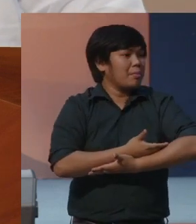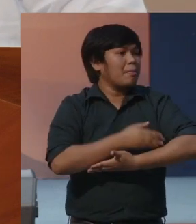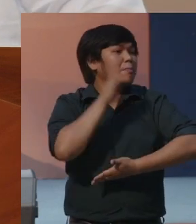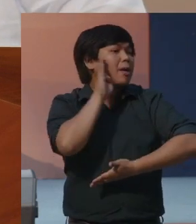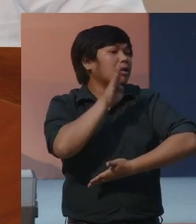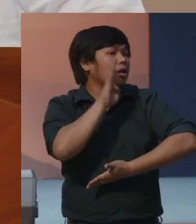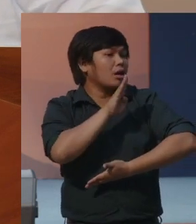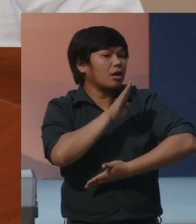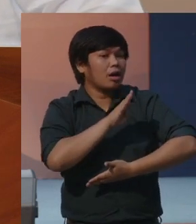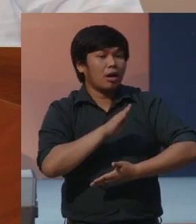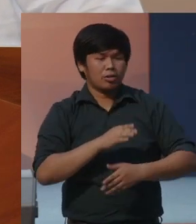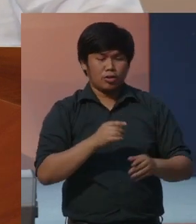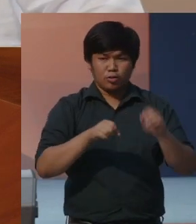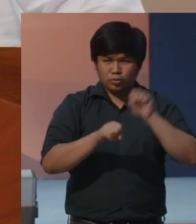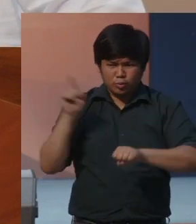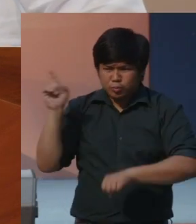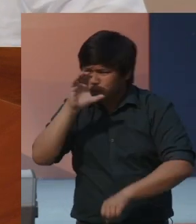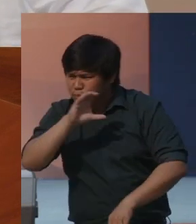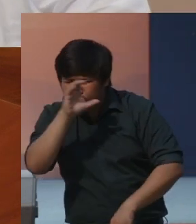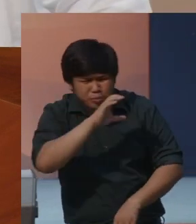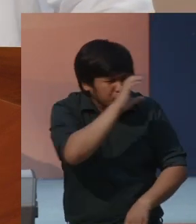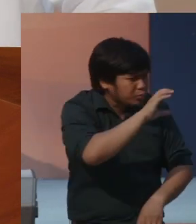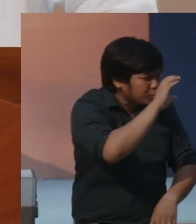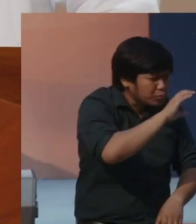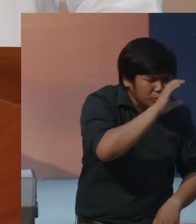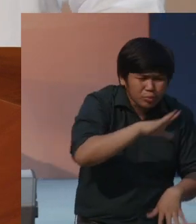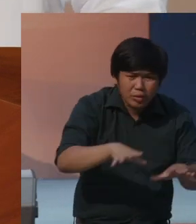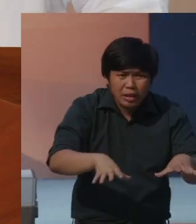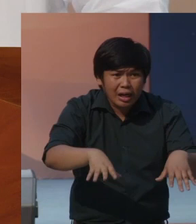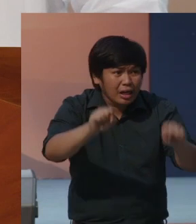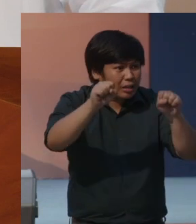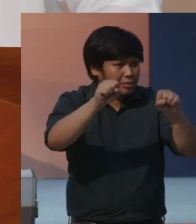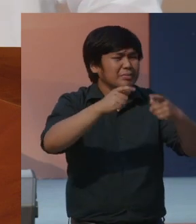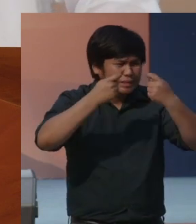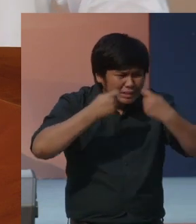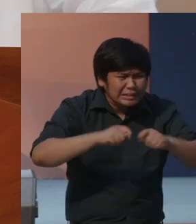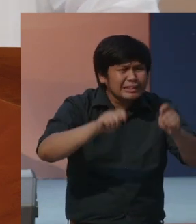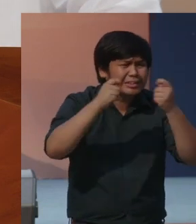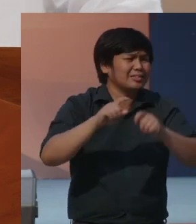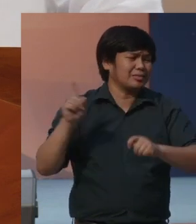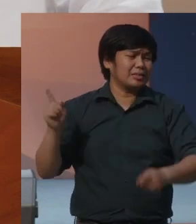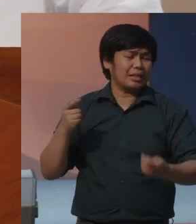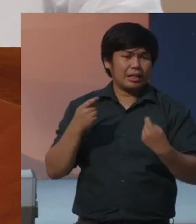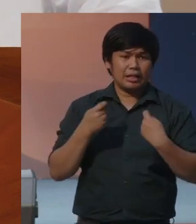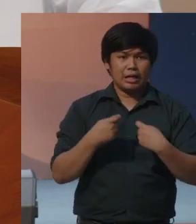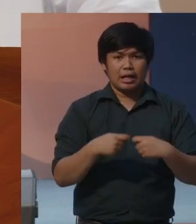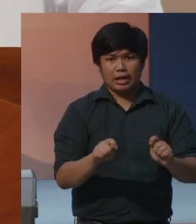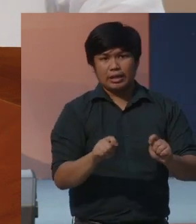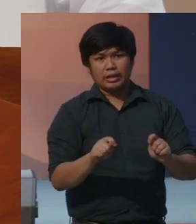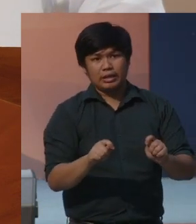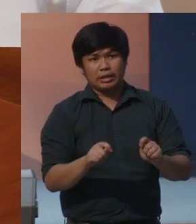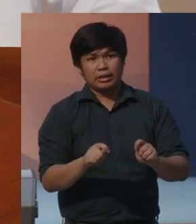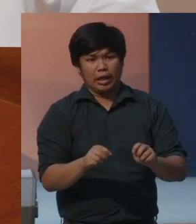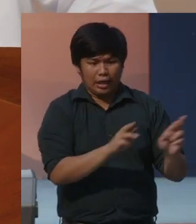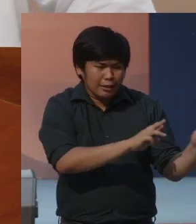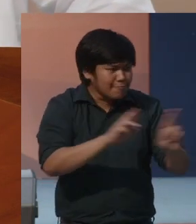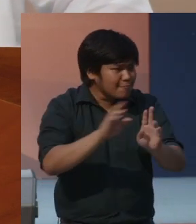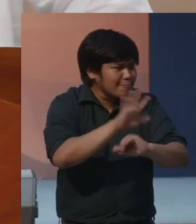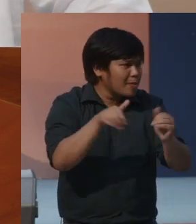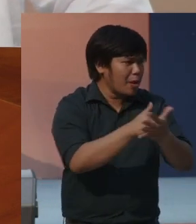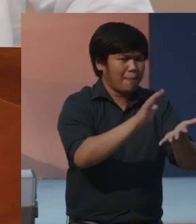mag-adapt muli. So nag-apply po kami ulit mag-adapt sa adoption agency at nakahanda na po ang aming